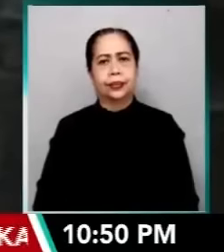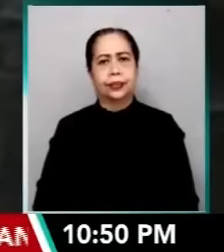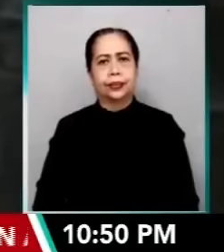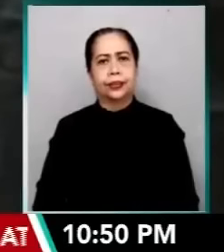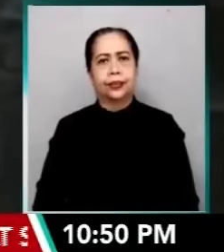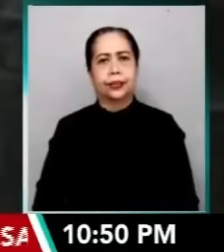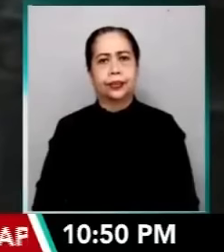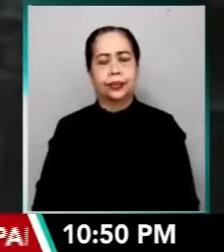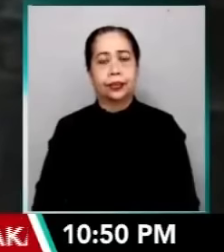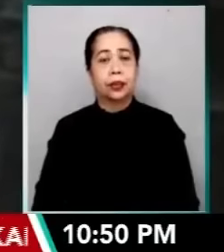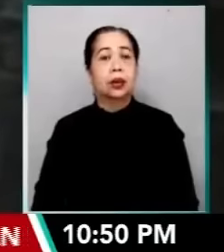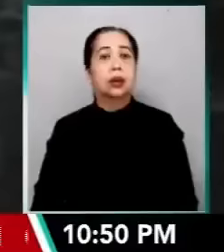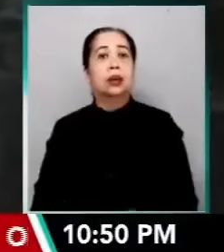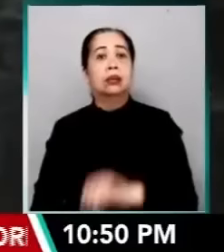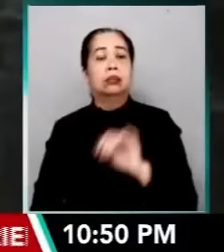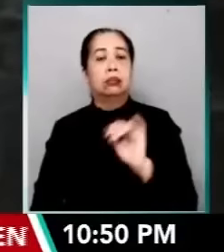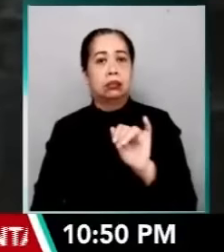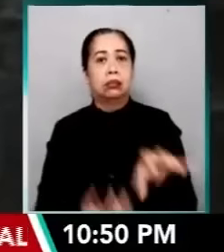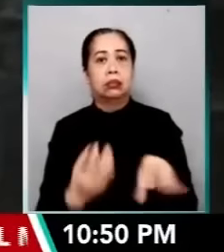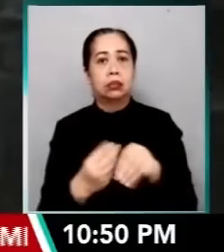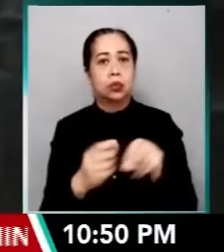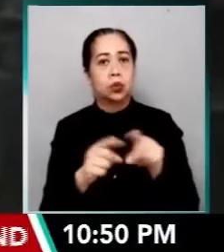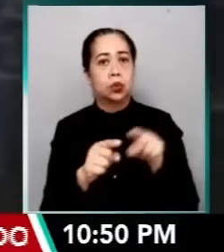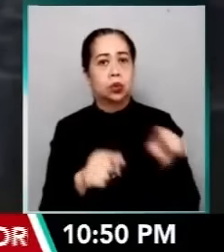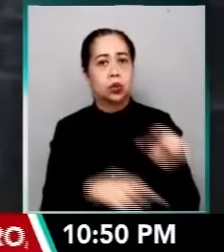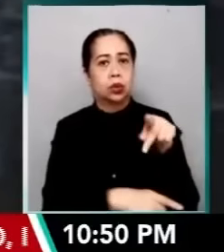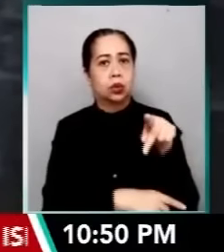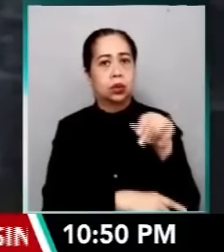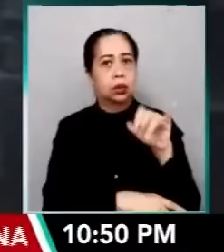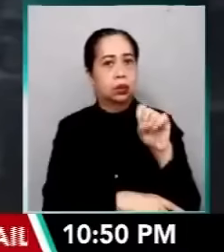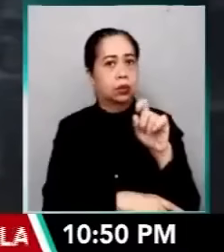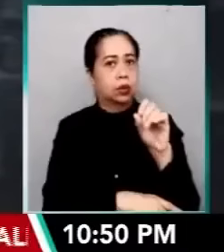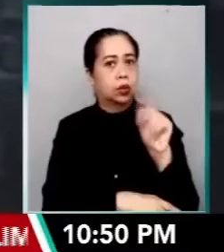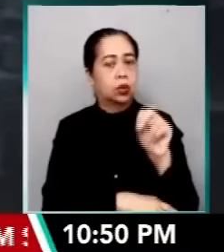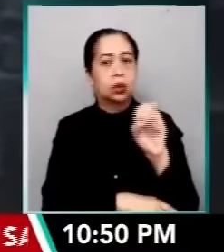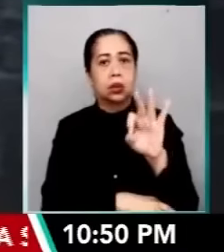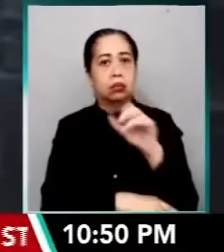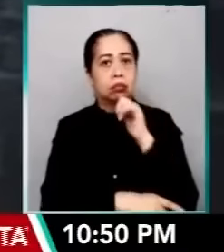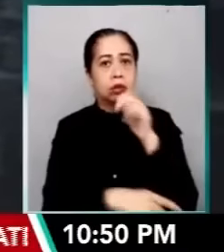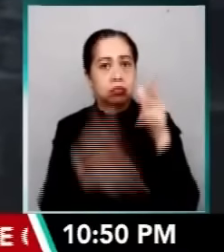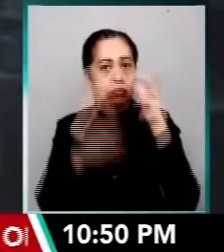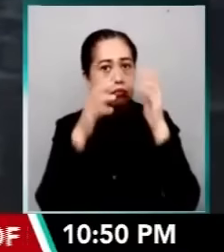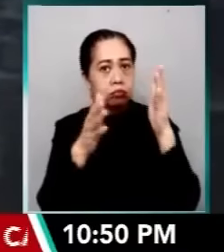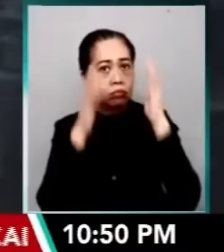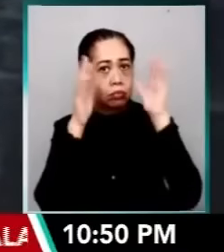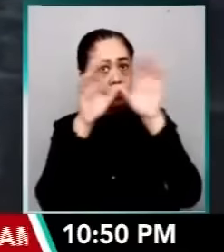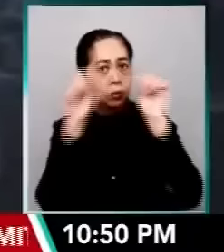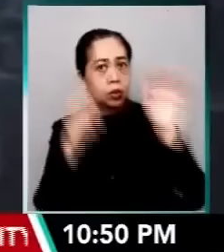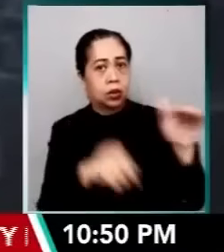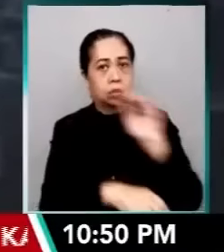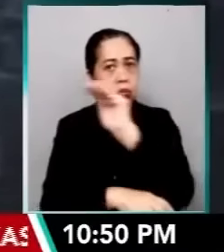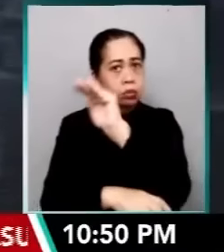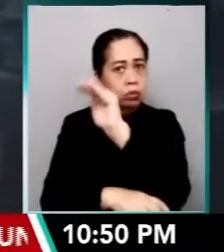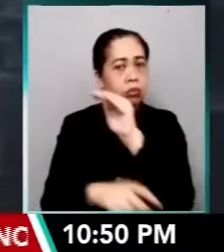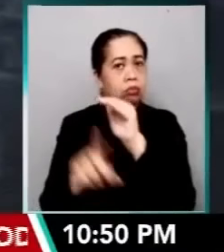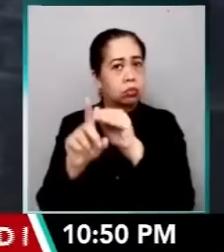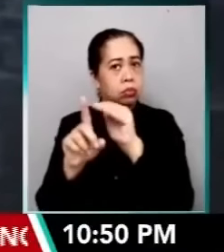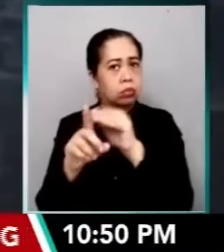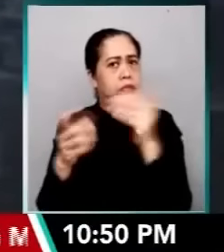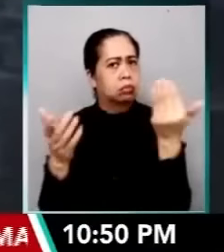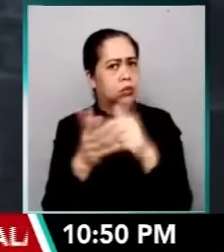Atoma, dagdag din naman ng Piston na kapag hindi raw pinakinggan ng Pangulo ang kanilang panawagan ay maaari pang tumagal